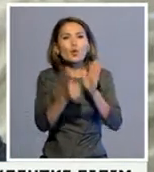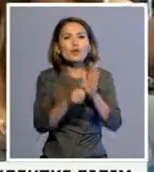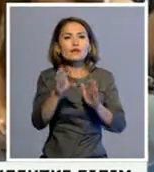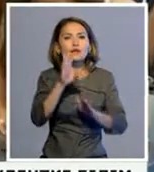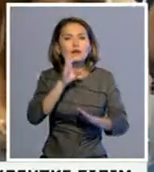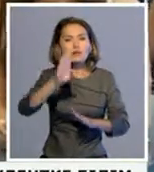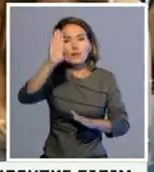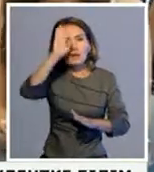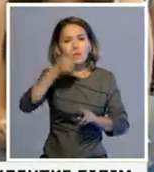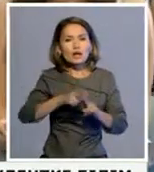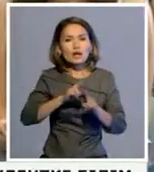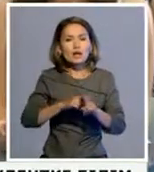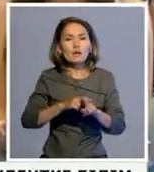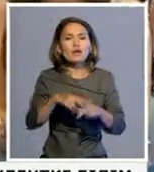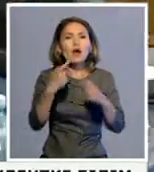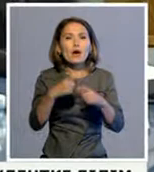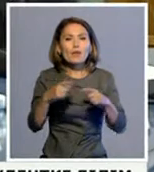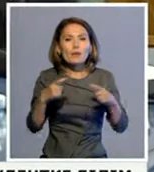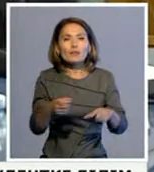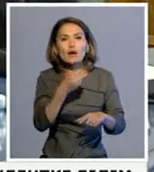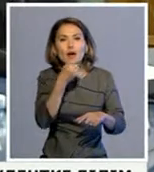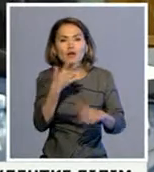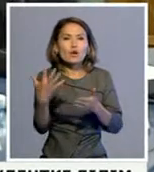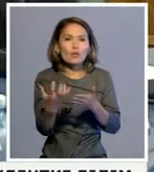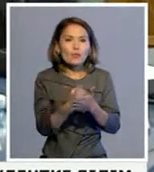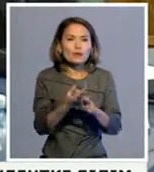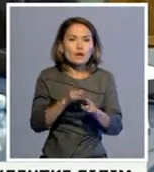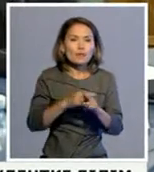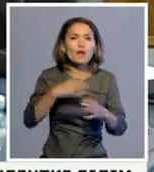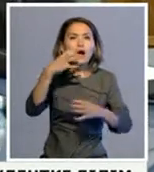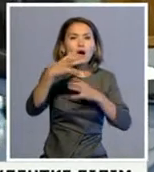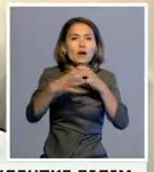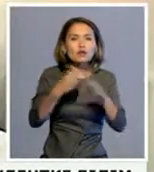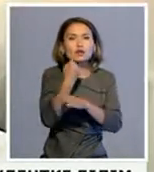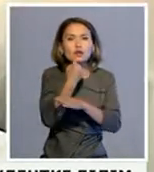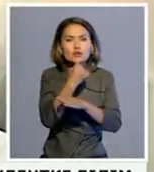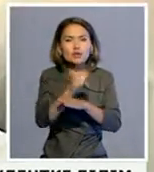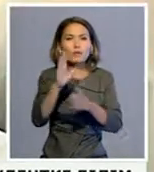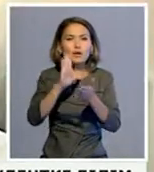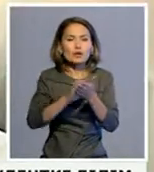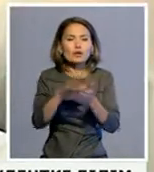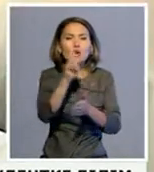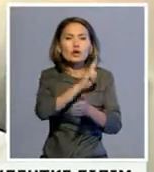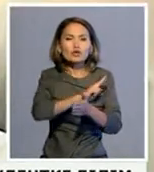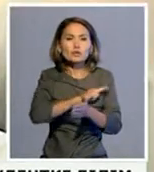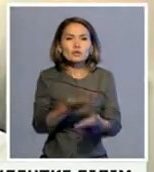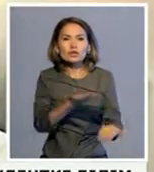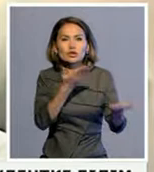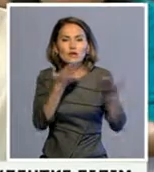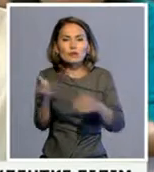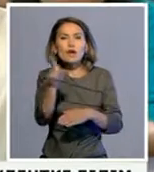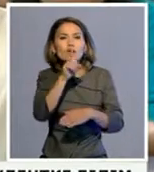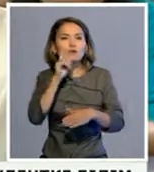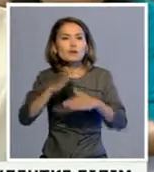қатарында ұлттық бірыңғай тестілеуден жоғары балл жинап, түрлі олимпиадалар мен халықаралық ғылыми жобалардың жеңімпаздары бас қосты. Осындай талапты жастардың